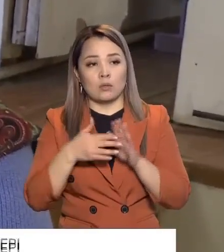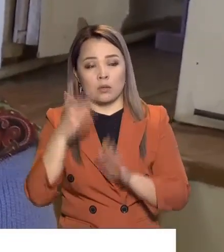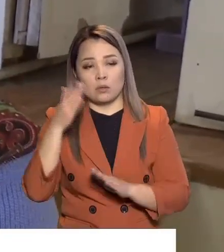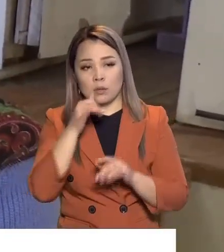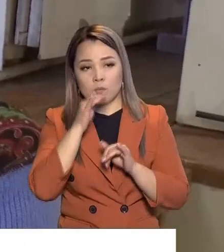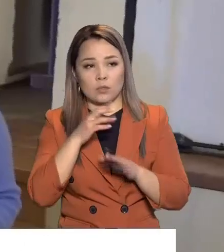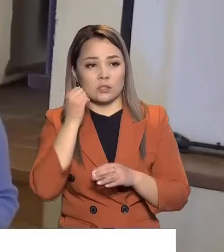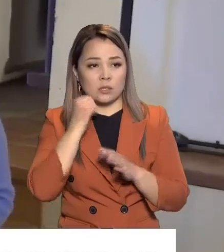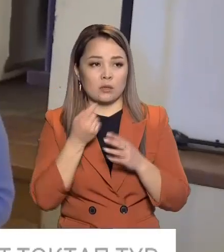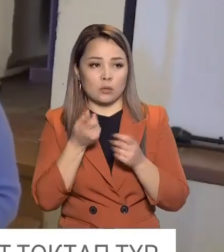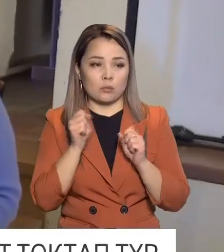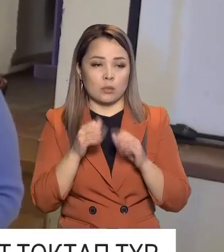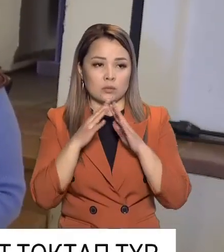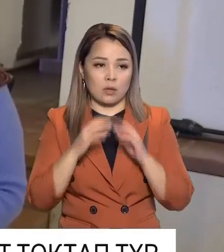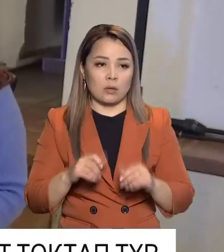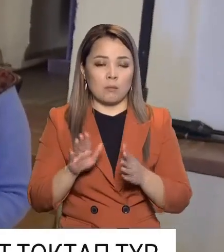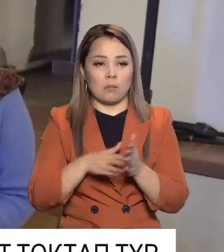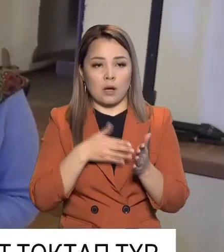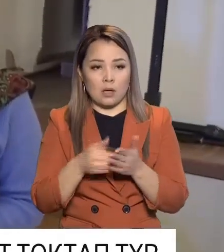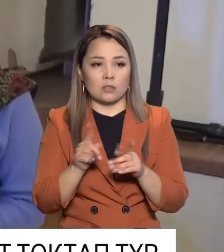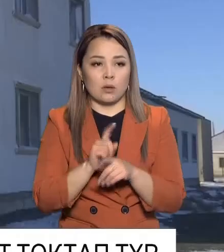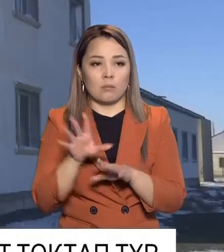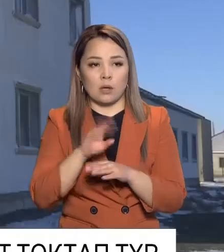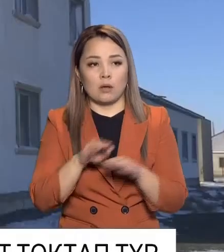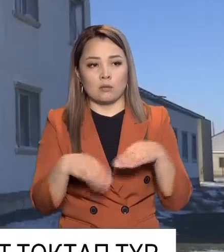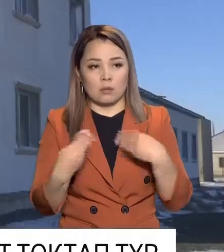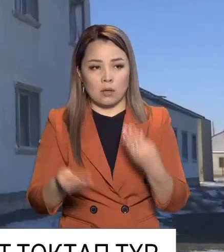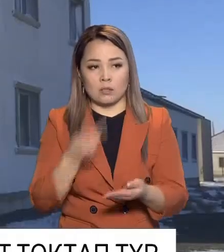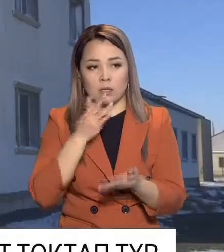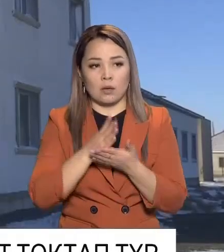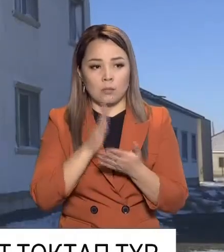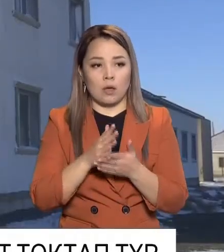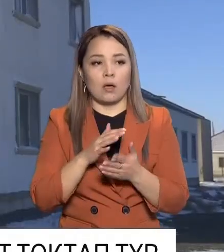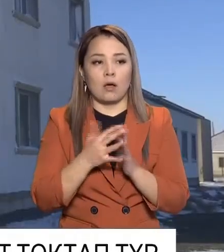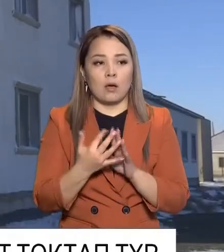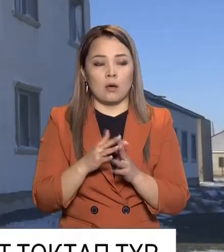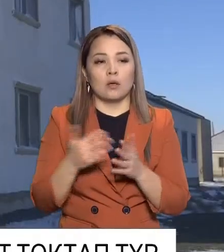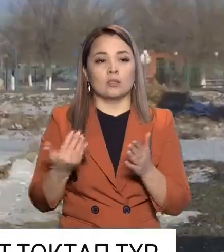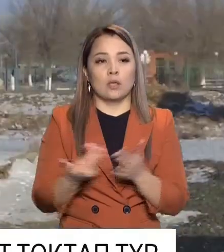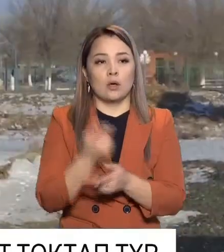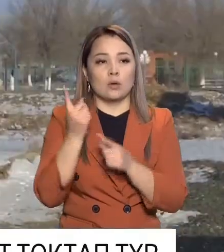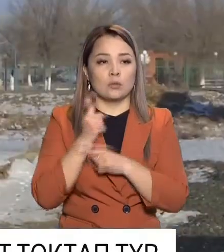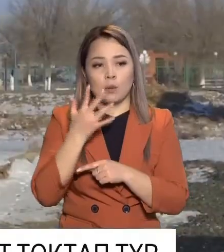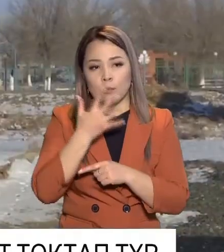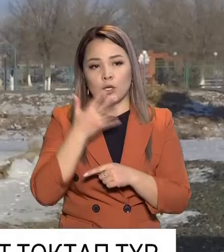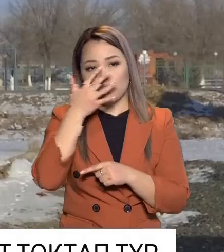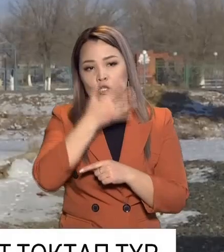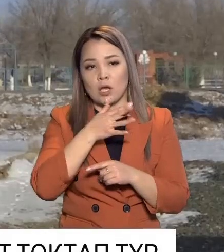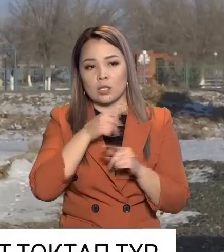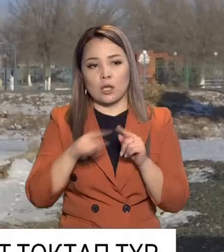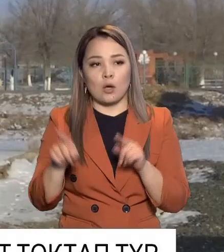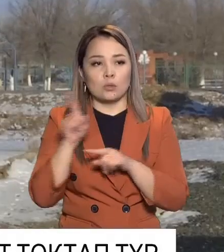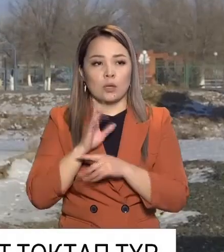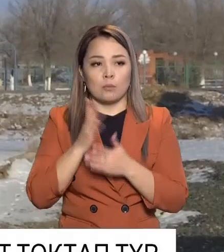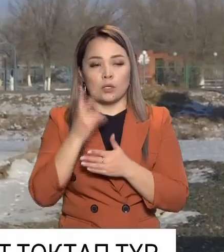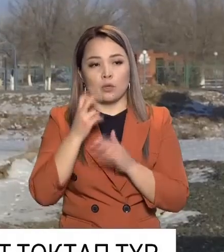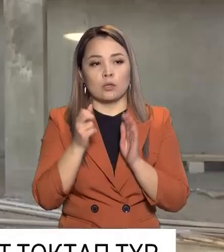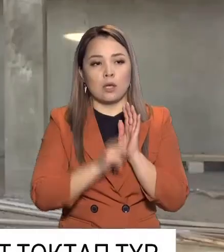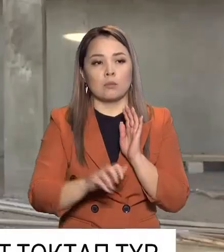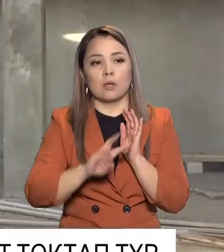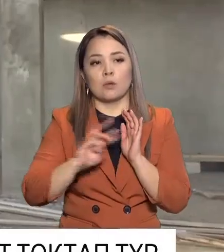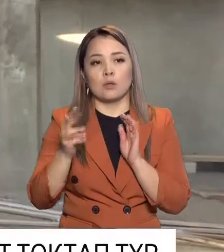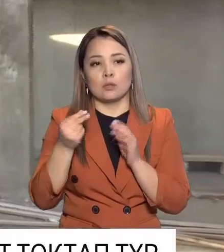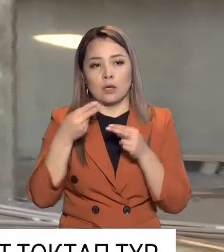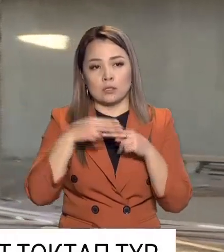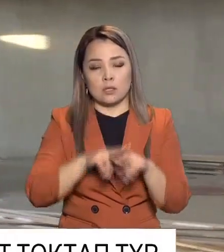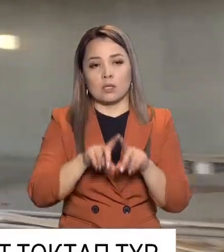ә? Тұрмайды. Майладық қой, бәрі қайтадан құлап жатыр. Ауыл халқының жаңа мәдениет үйін күткеніне 5 жылға жуықтады. 260 миллиондай